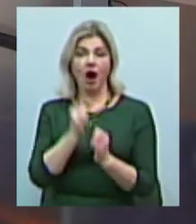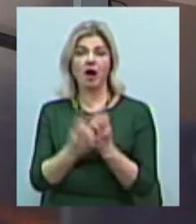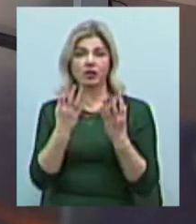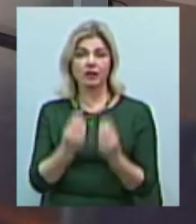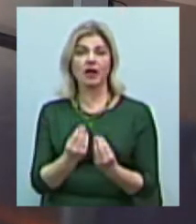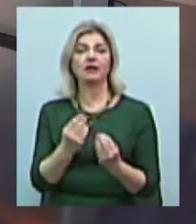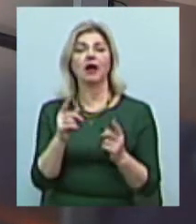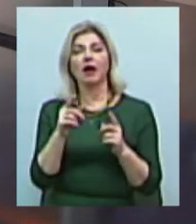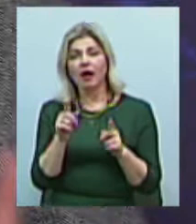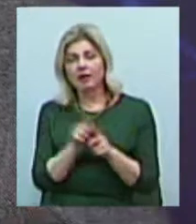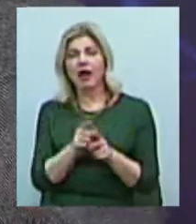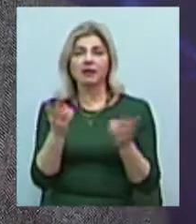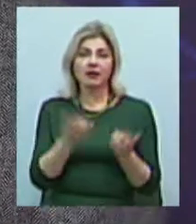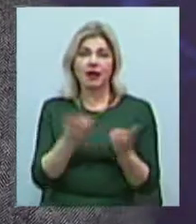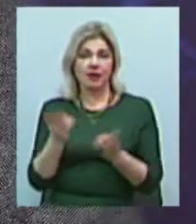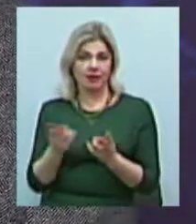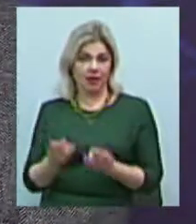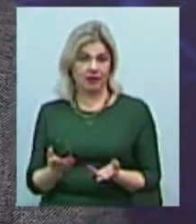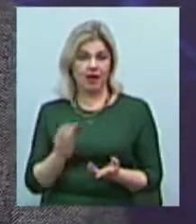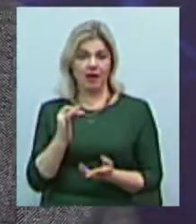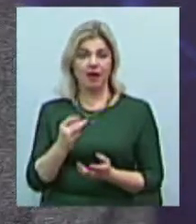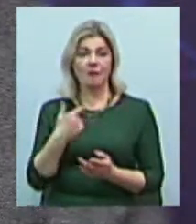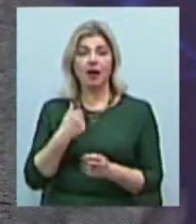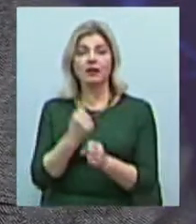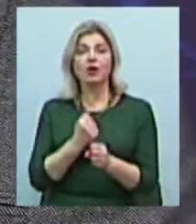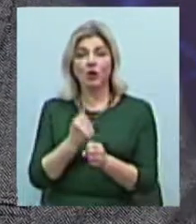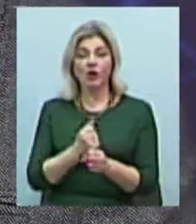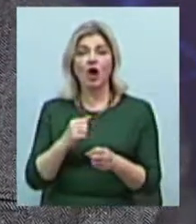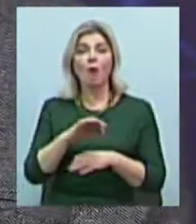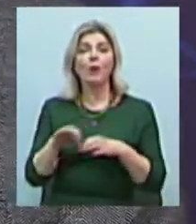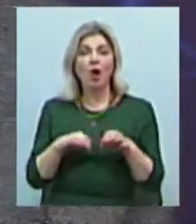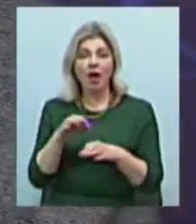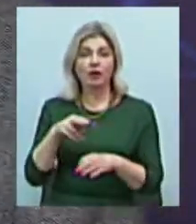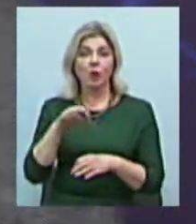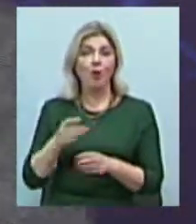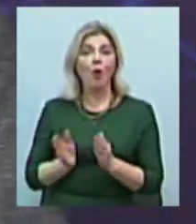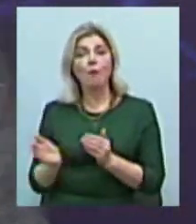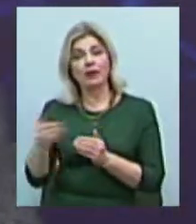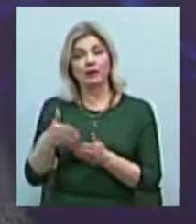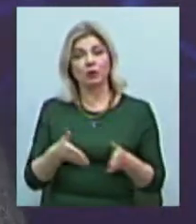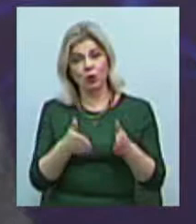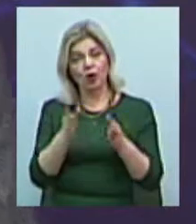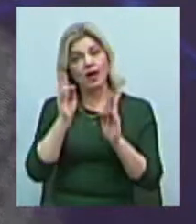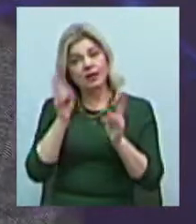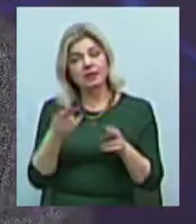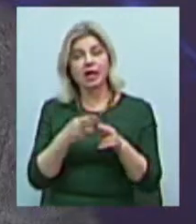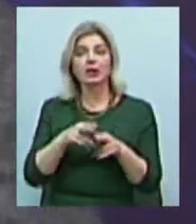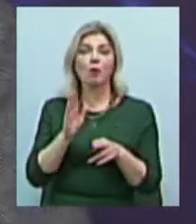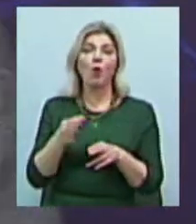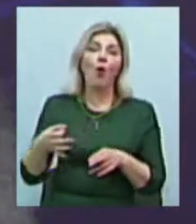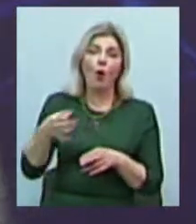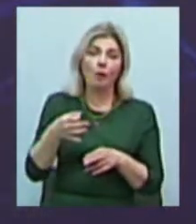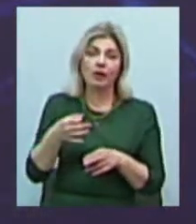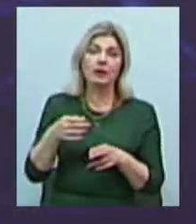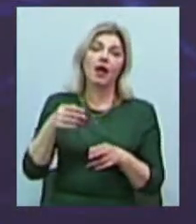трясуть, що там треба те, треба те, треба те. І от ми зараз розробляємо цей проєкт по об'їзній дорозі. Ми ще не знаємо, це буде дорога обласного значення, це